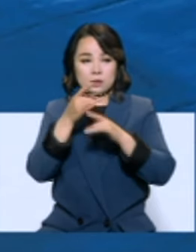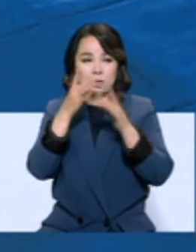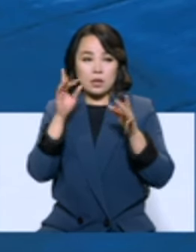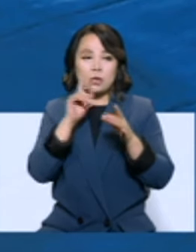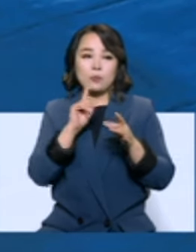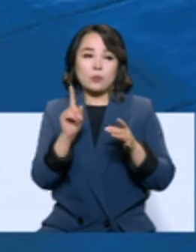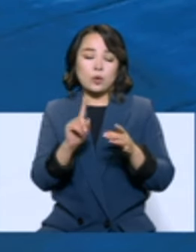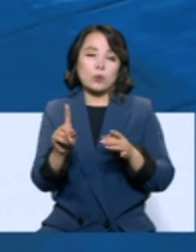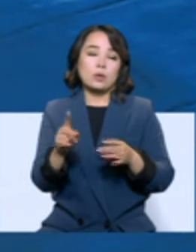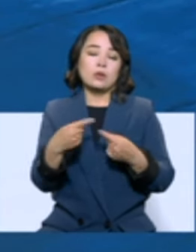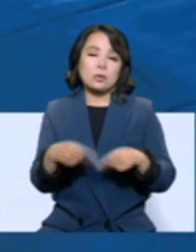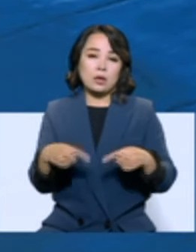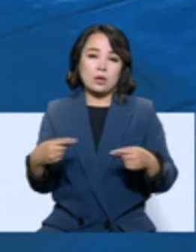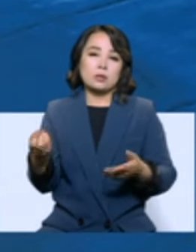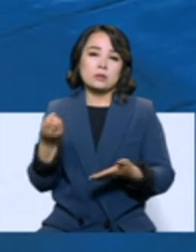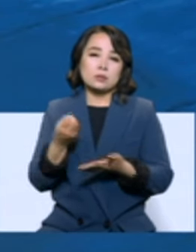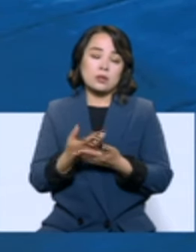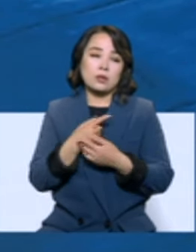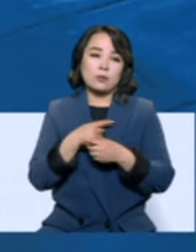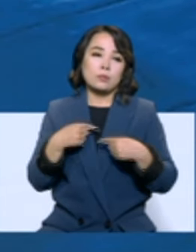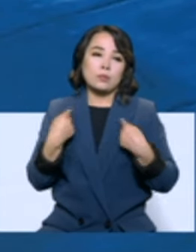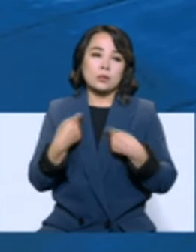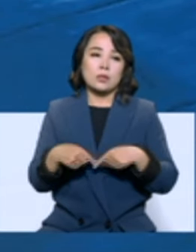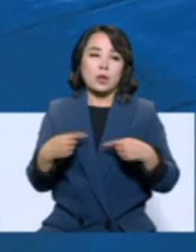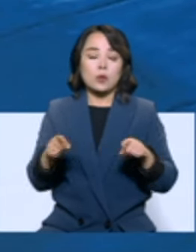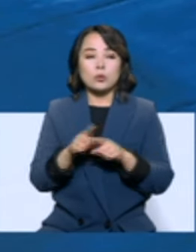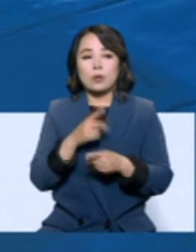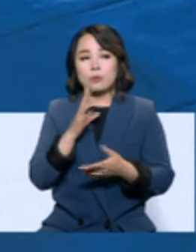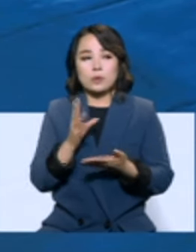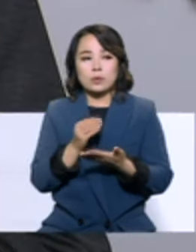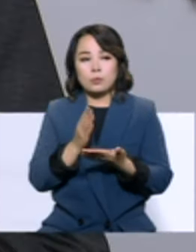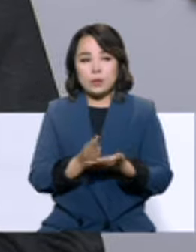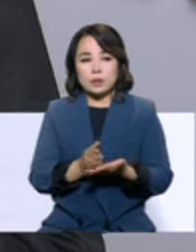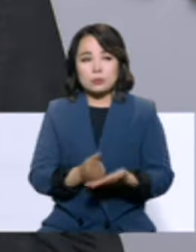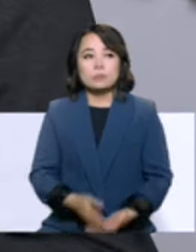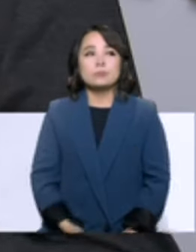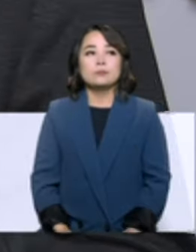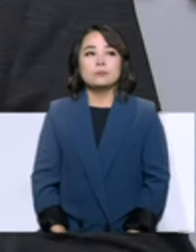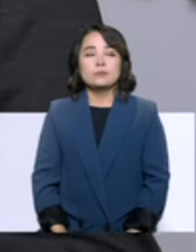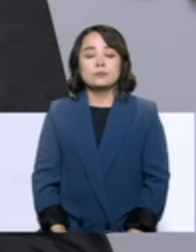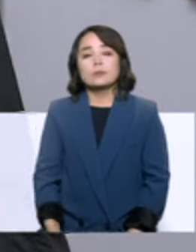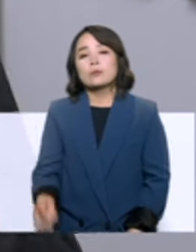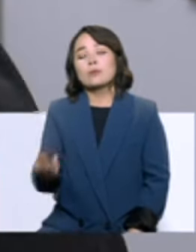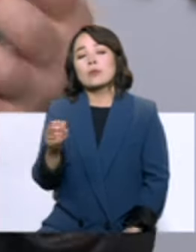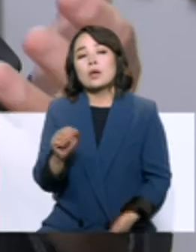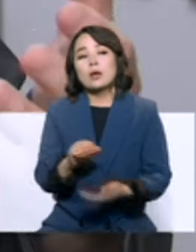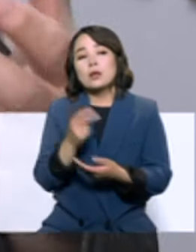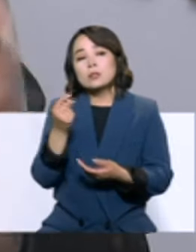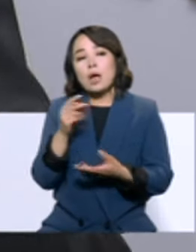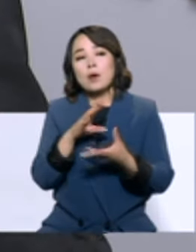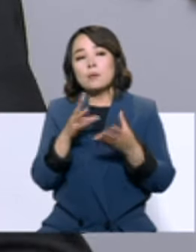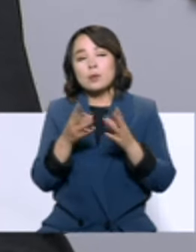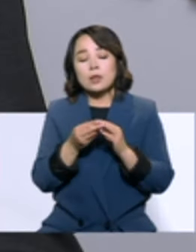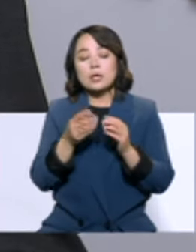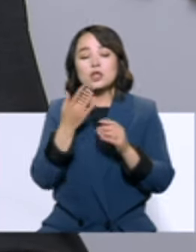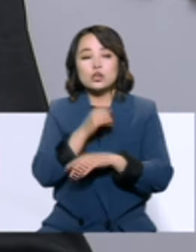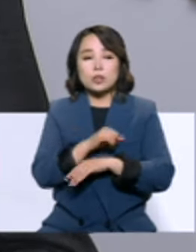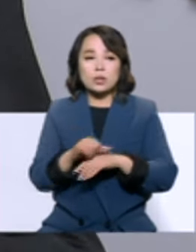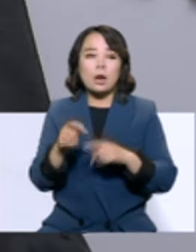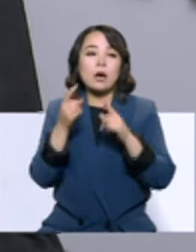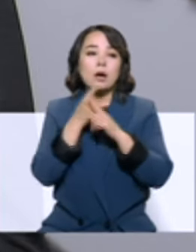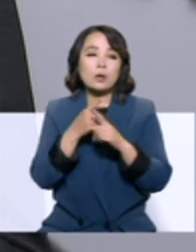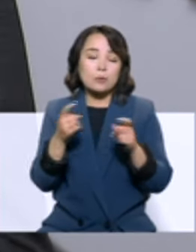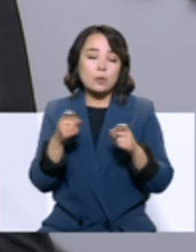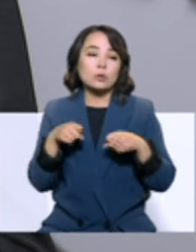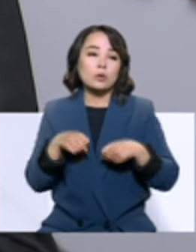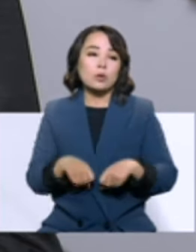мұра заттары, қымбат зергерлік бұйымдар бар. Ода қалай активтерді табады? Ол шетелдің ақпараттары, біздің ақпараттары,